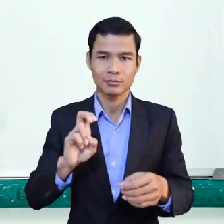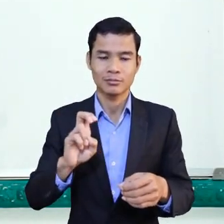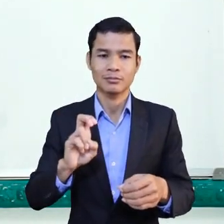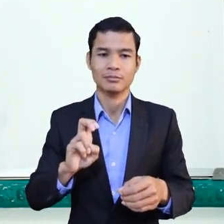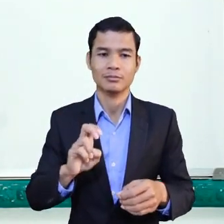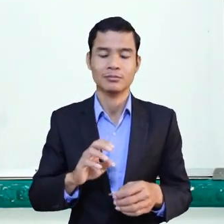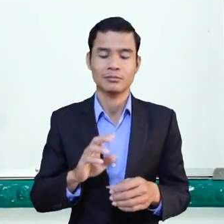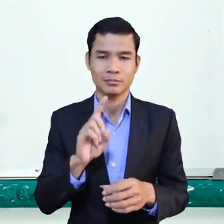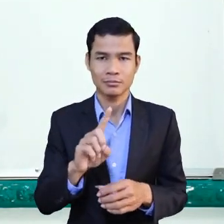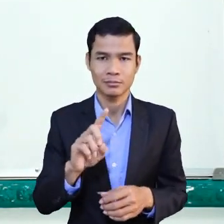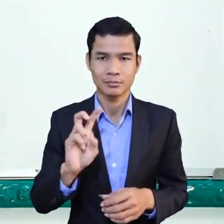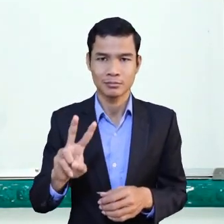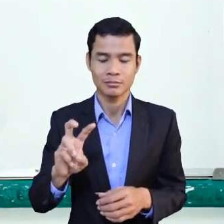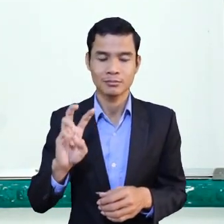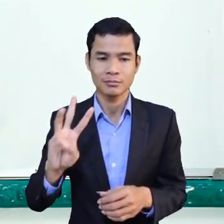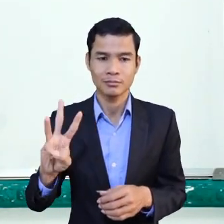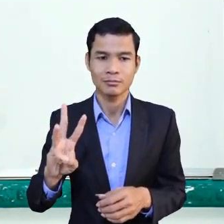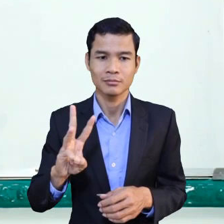1 2 3ផឹប